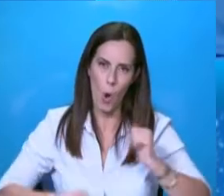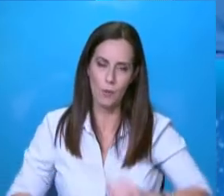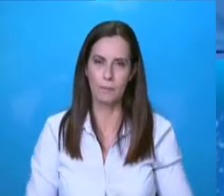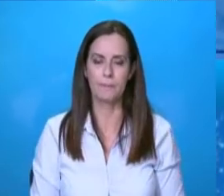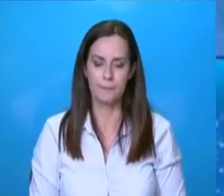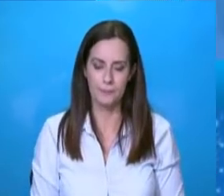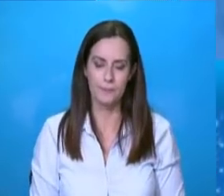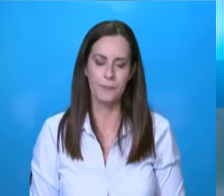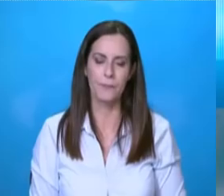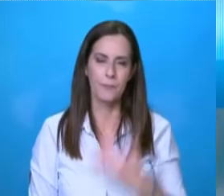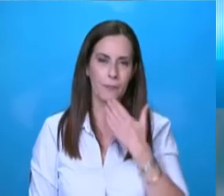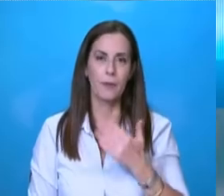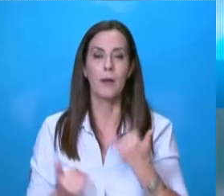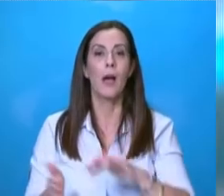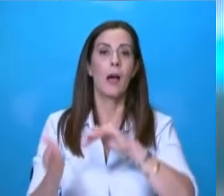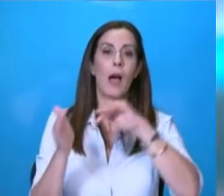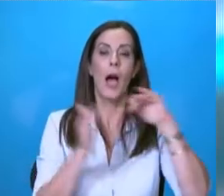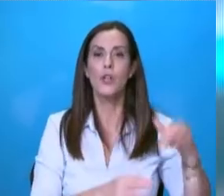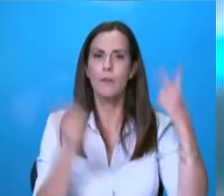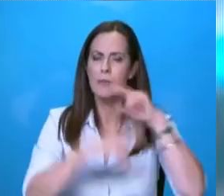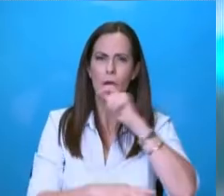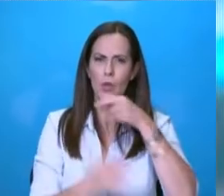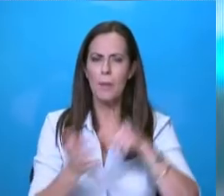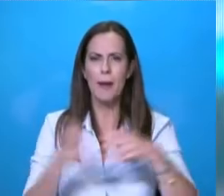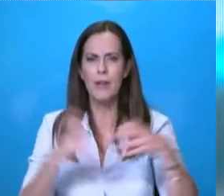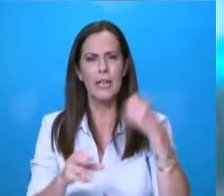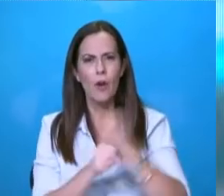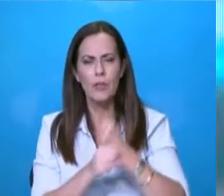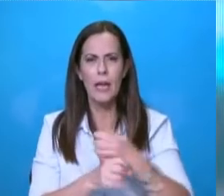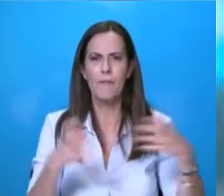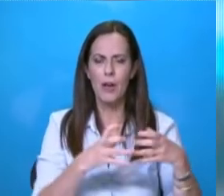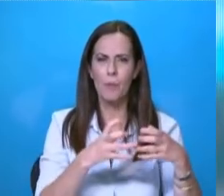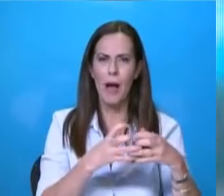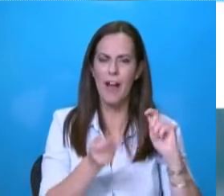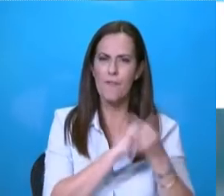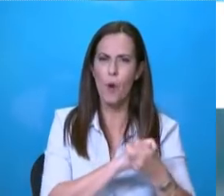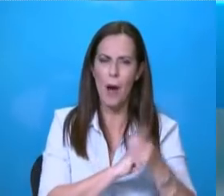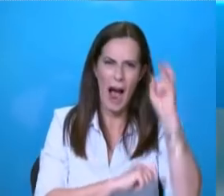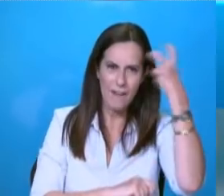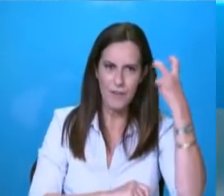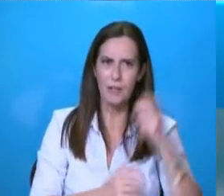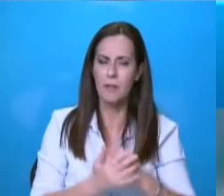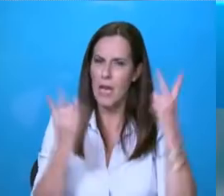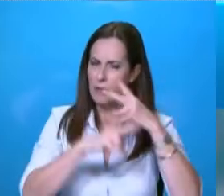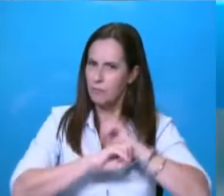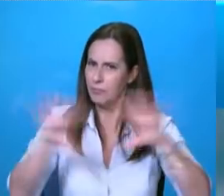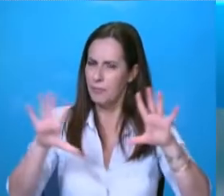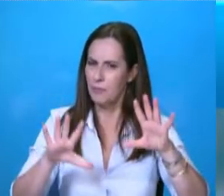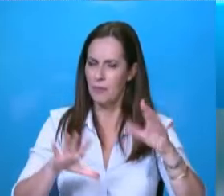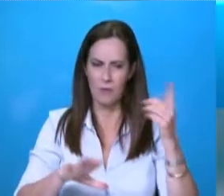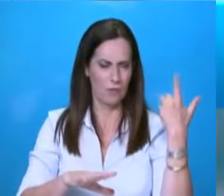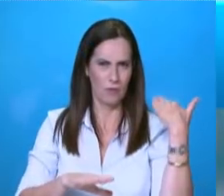תודה רבה, עקיבא. עכשיו להסכם הסודי שנחתם בין מפלגת העבודה למפלגת הרפורמה הערבית, הסכם שחשפנו כאן בתחילת